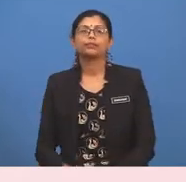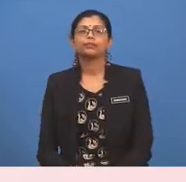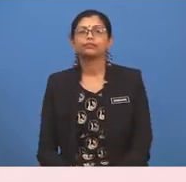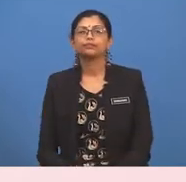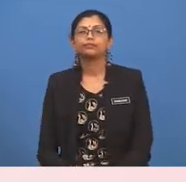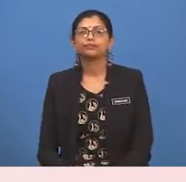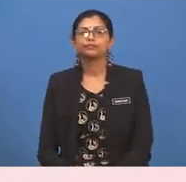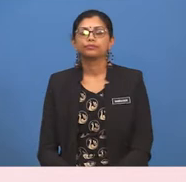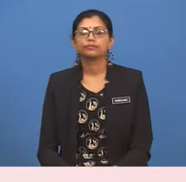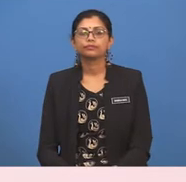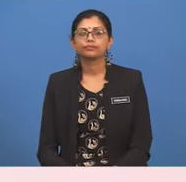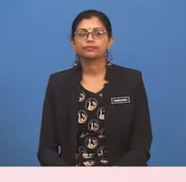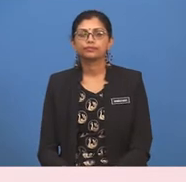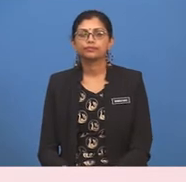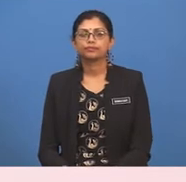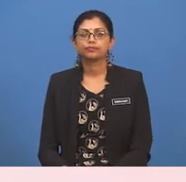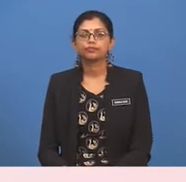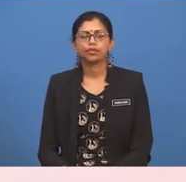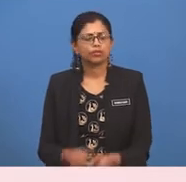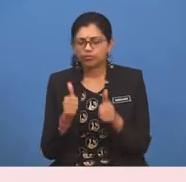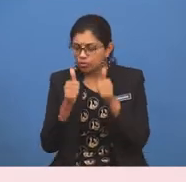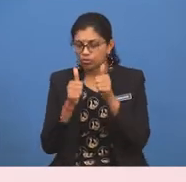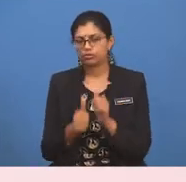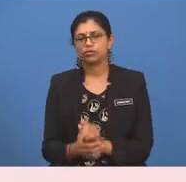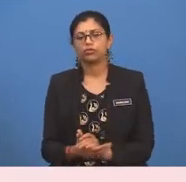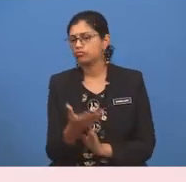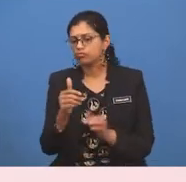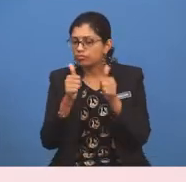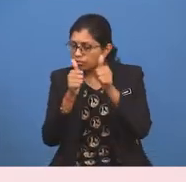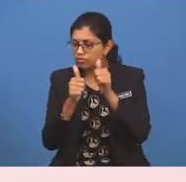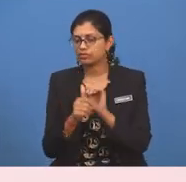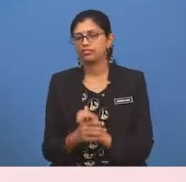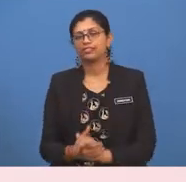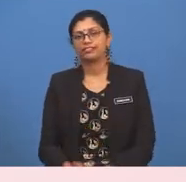1,260 kilogram. Hebat betul murid-murid cikgu ni ya.